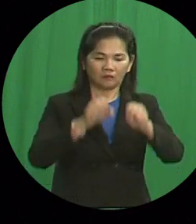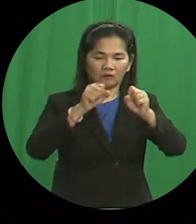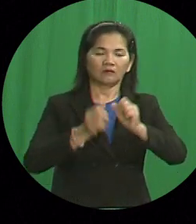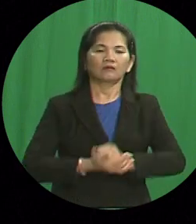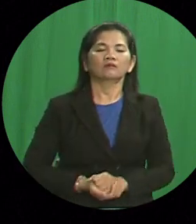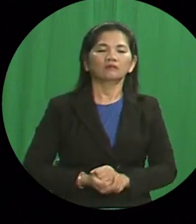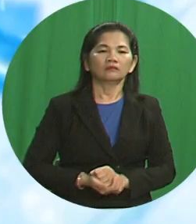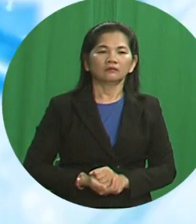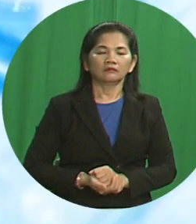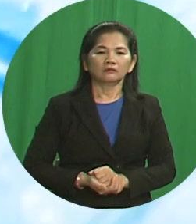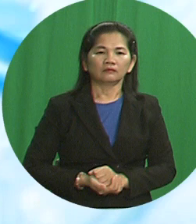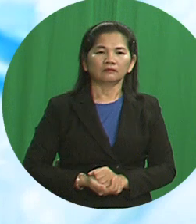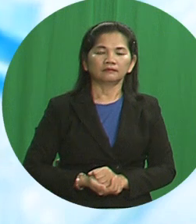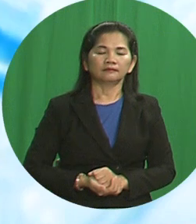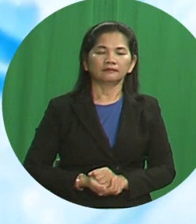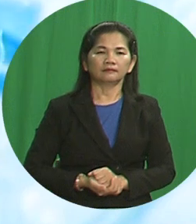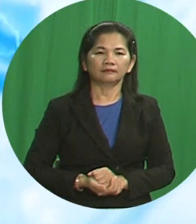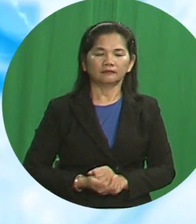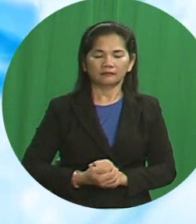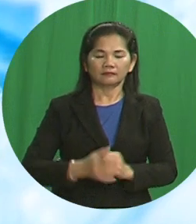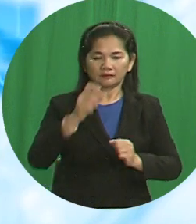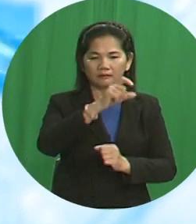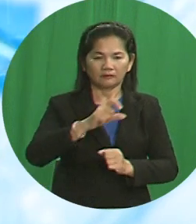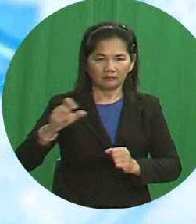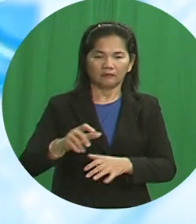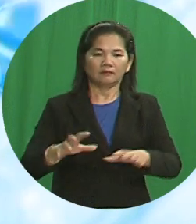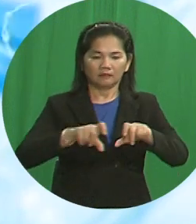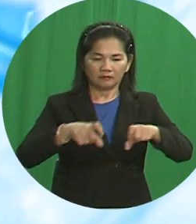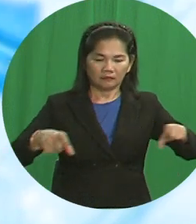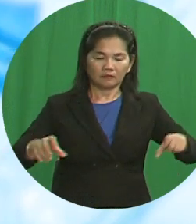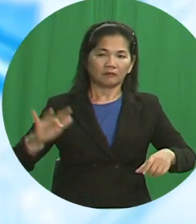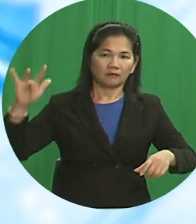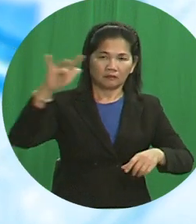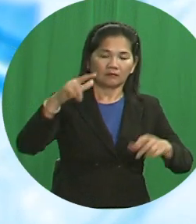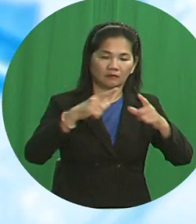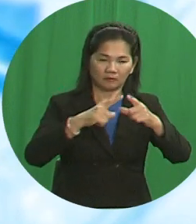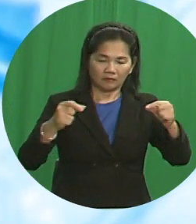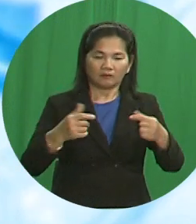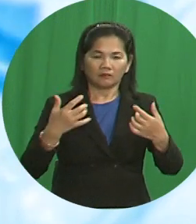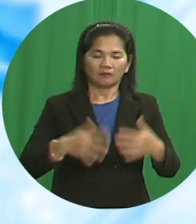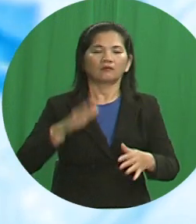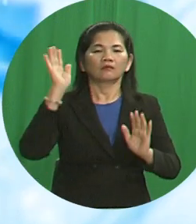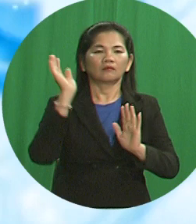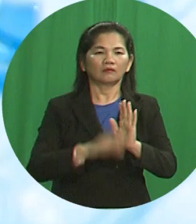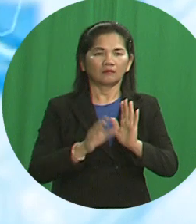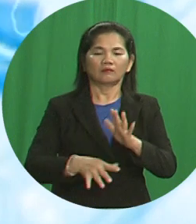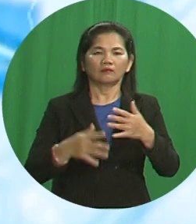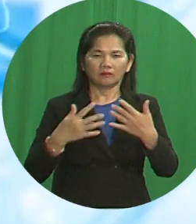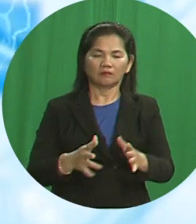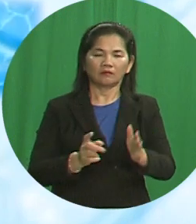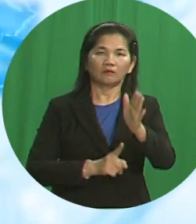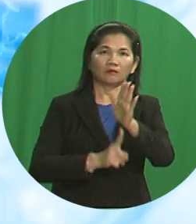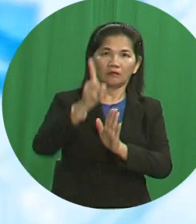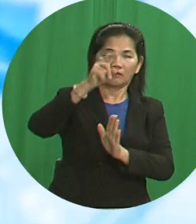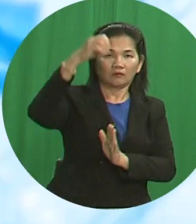ង្សានៅក្នុងសប្តាហ៍នេះទីភ្នាក់ងារអវកាសរបស់ជប៉ុនបានទទួលបរាជ័យនៅផែនការបាញ់បង្